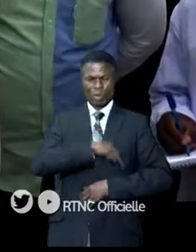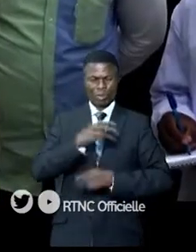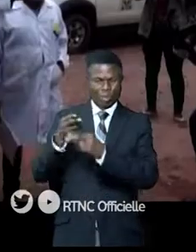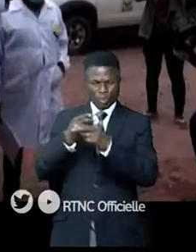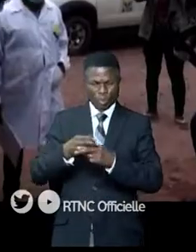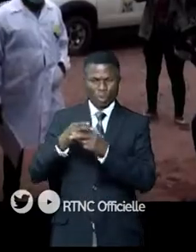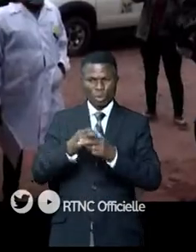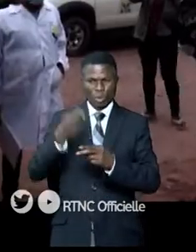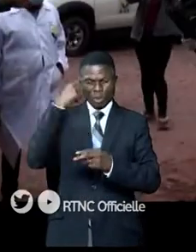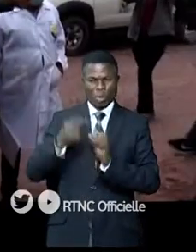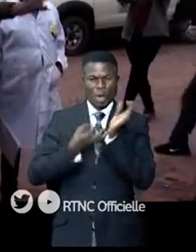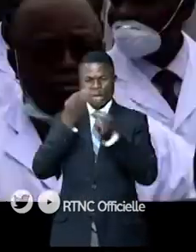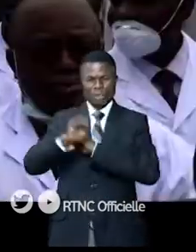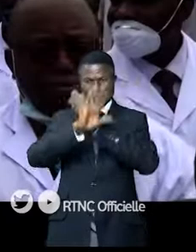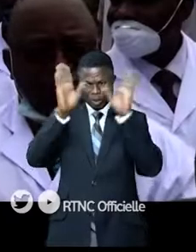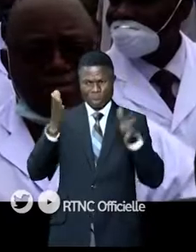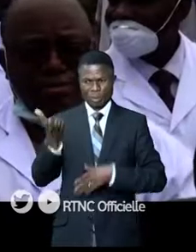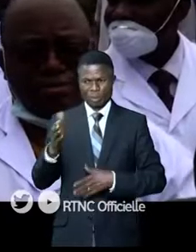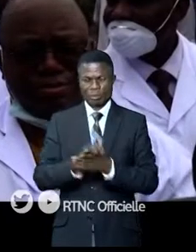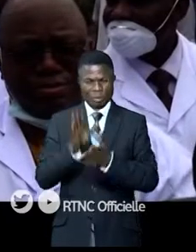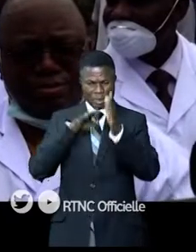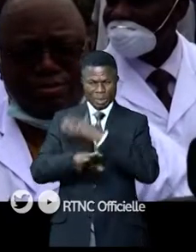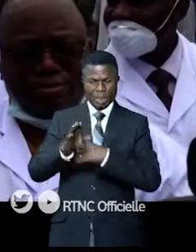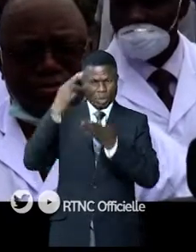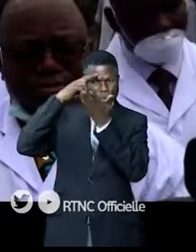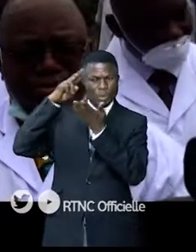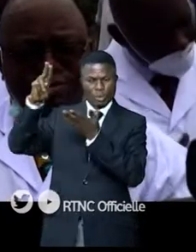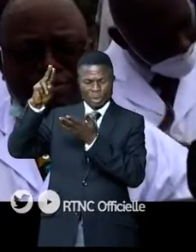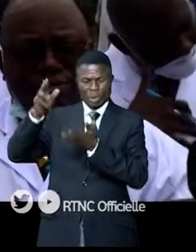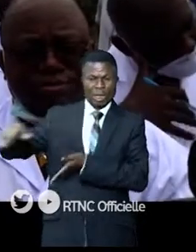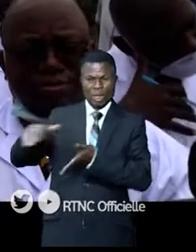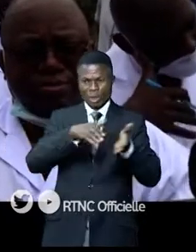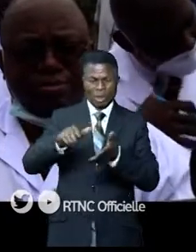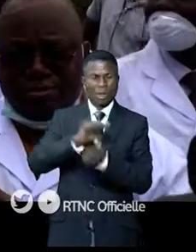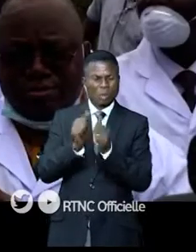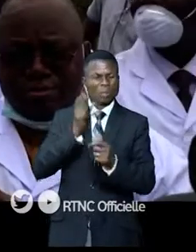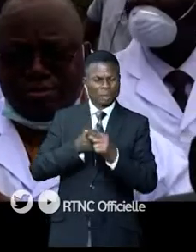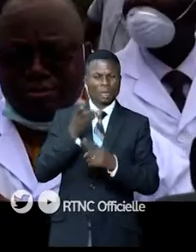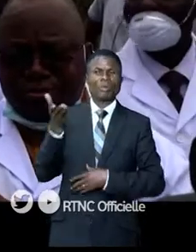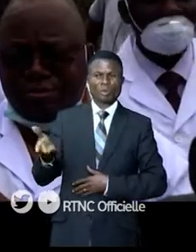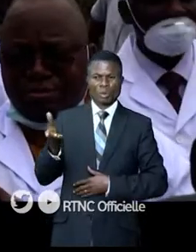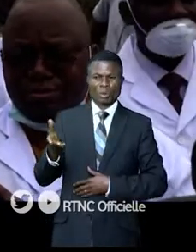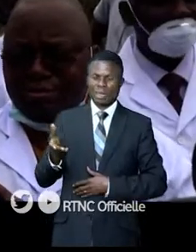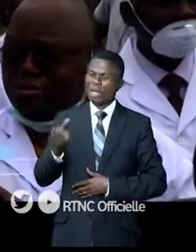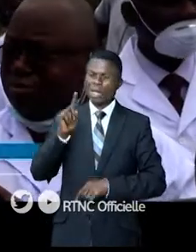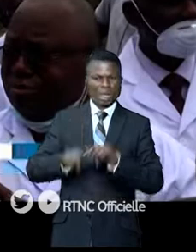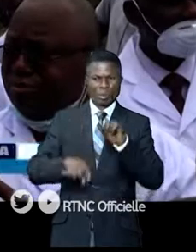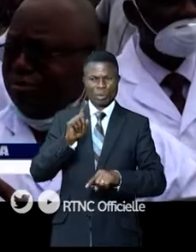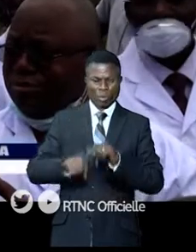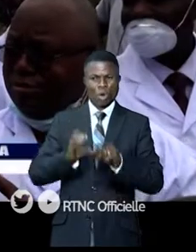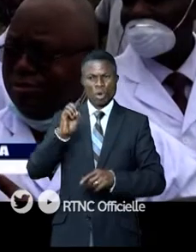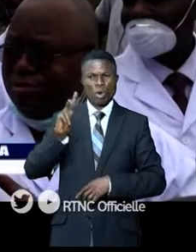contrôle pour éclairer sa religion. À l'entrée de l'université de cette avenue, il y a un problème sérieux. Nous ne pouvions pas, nous,